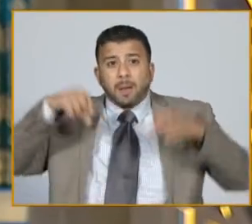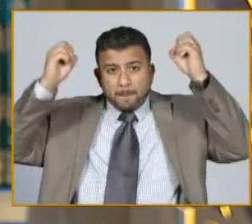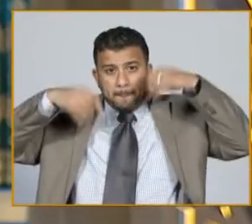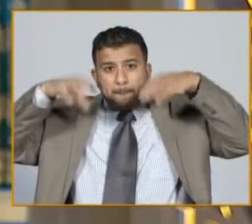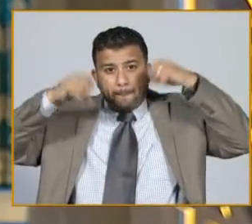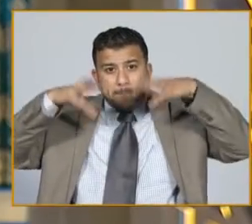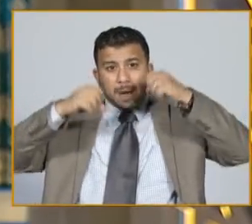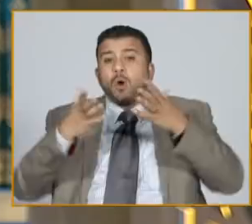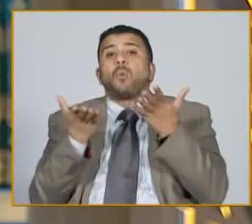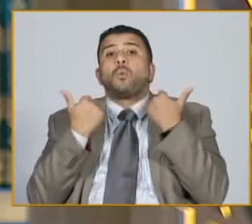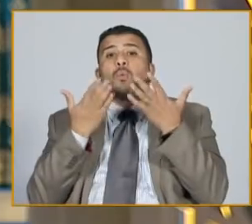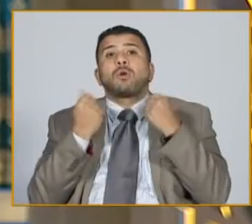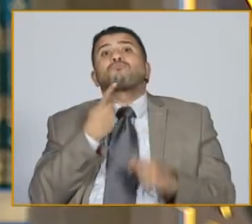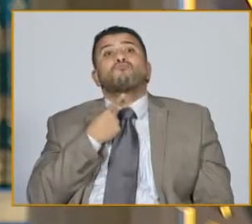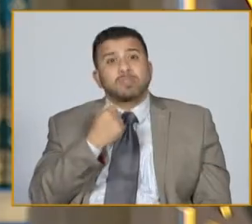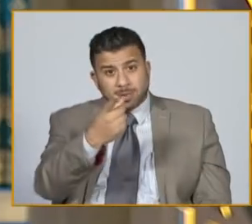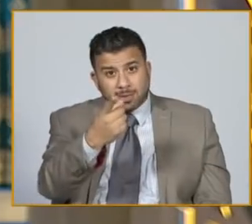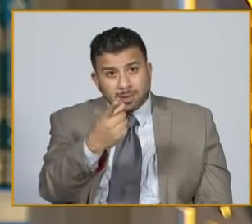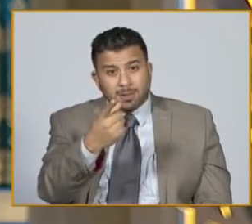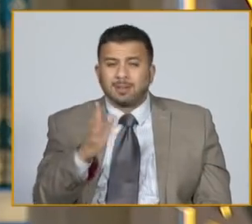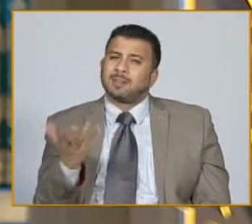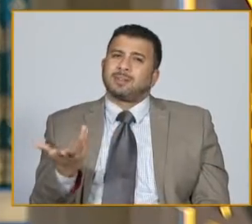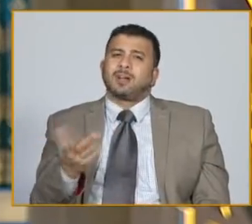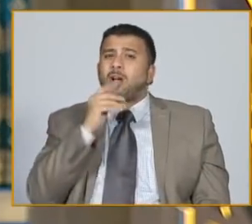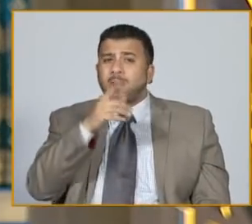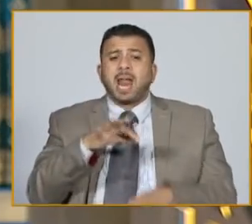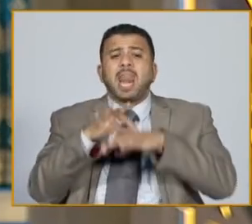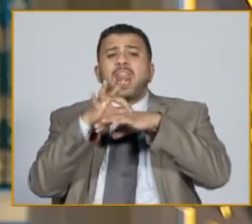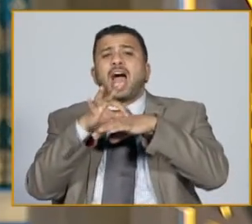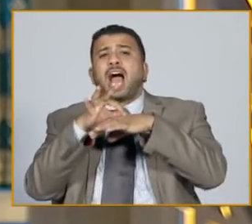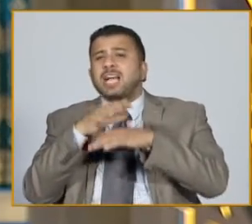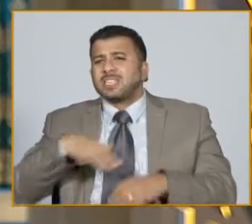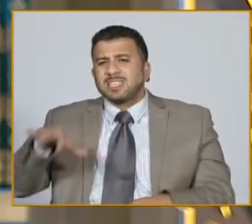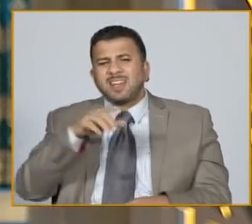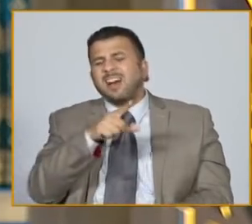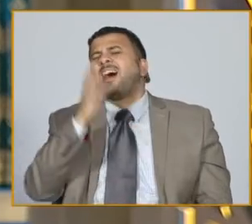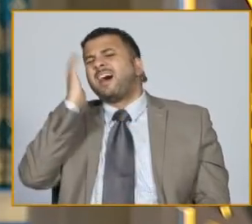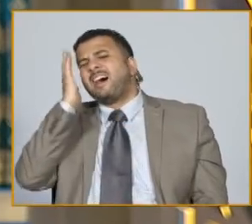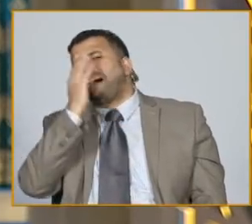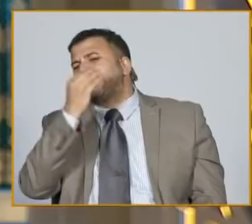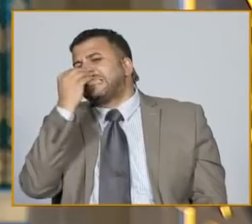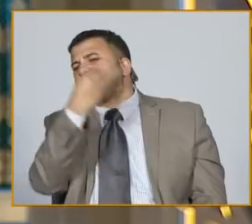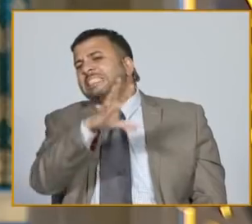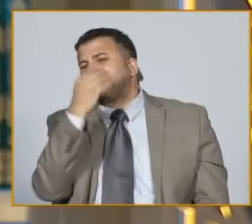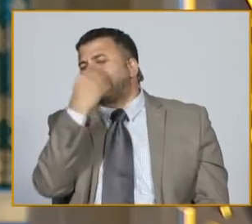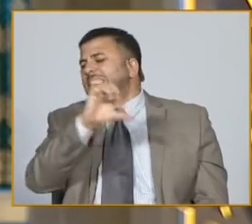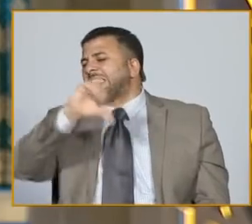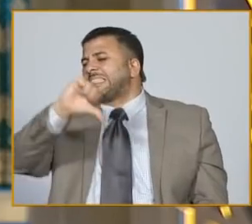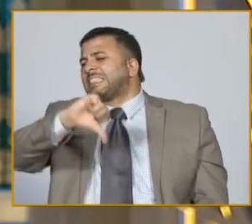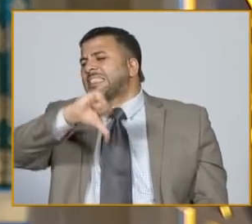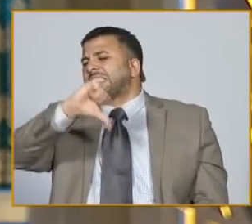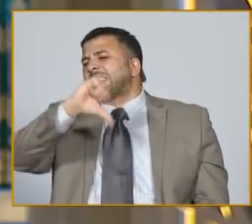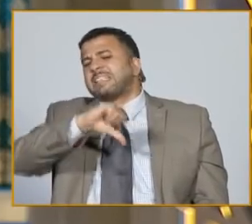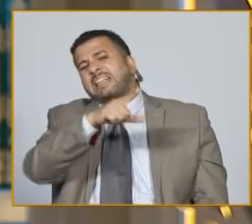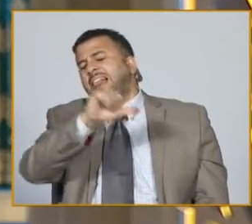حياته وعمره وماله؟ هل يرضى المسلم أن يعيش بين الناس ولا سمعة له، ما له إلا السوء والعياذ بالله؟ يضرب